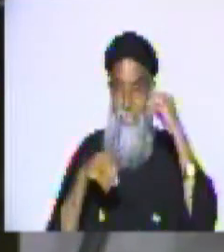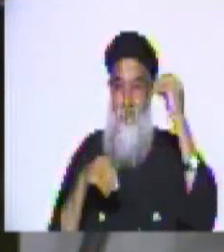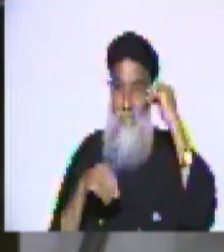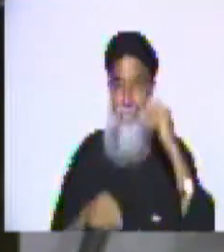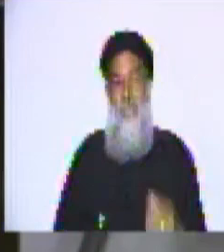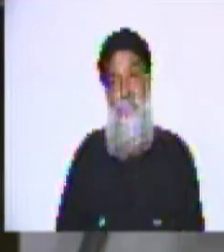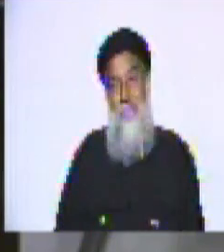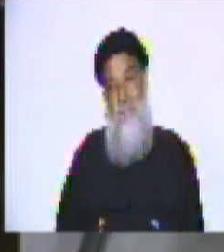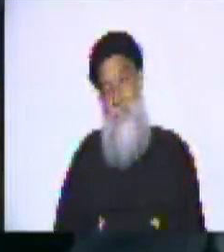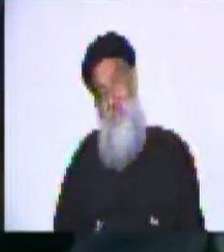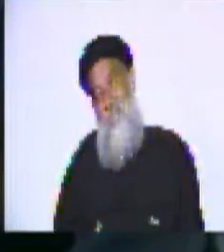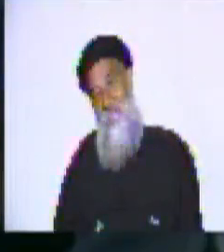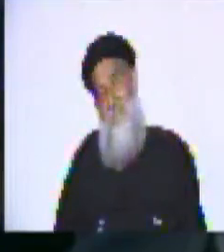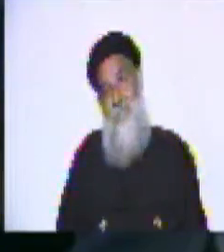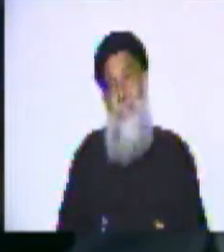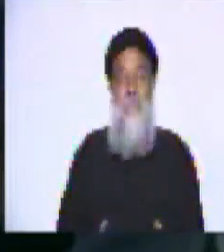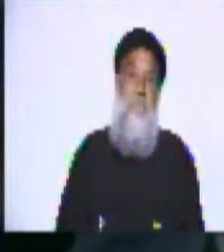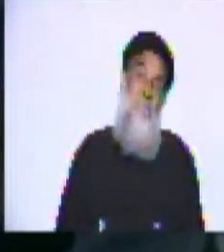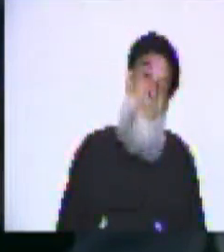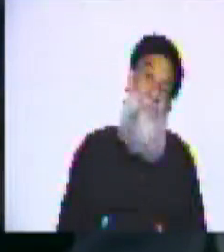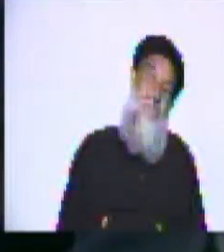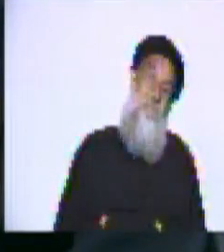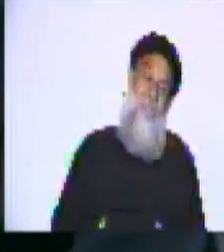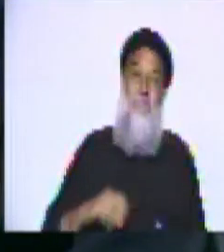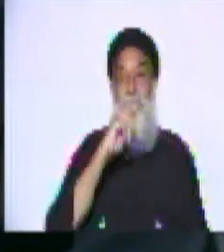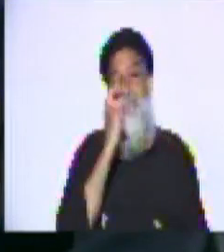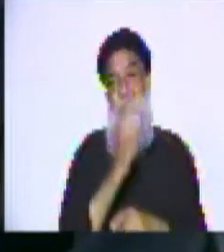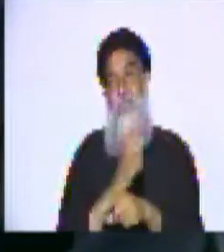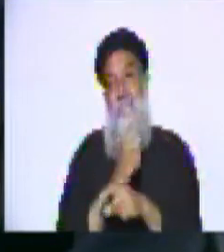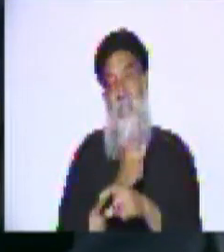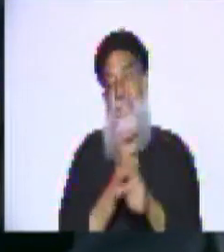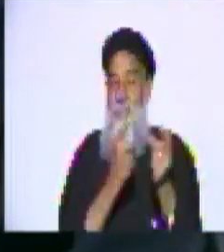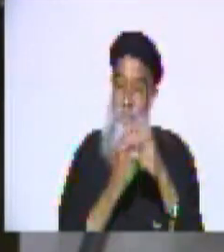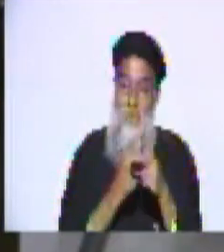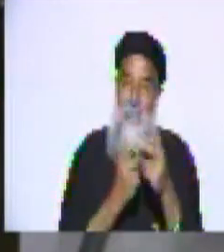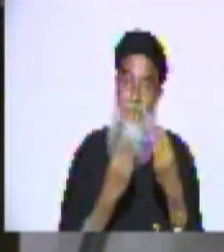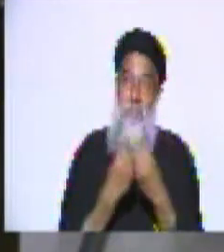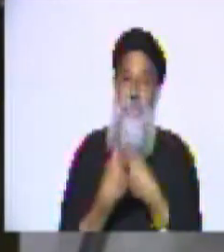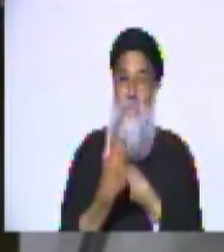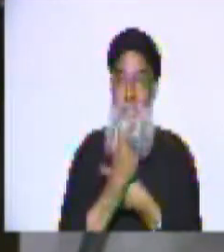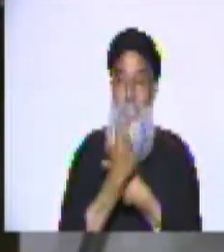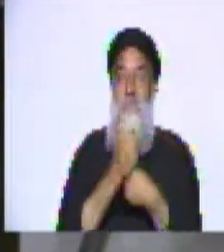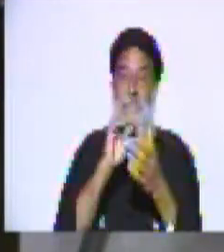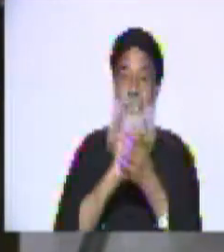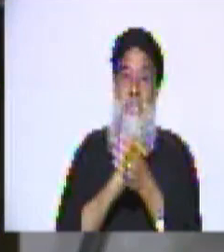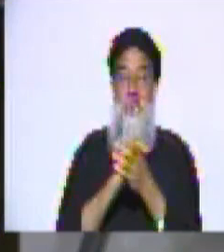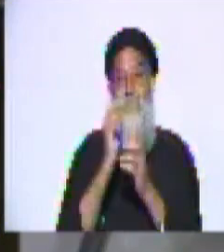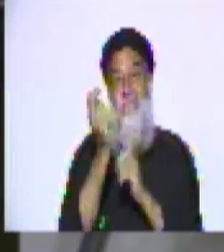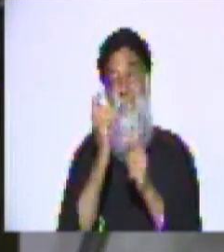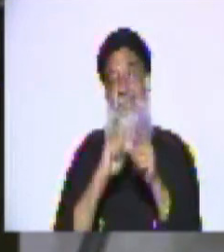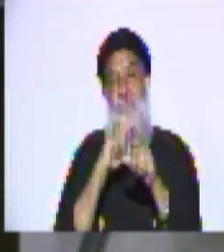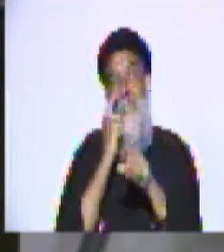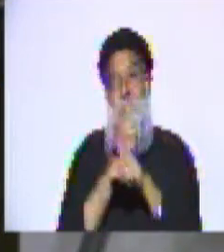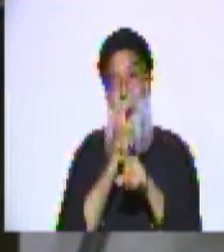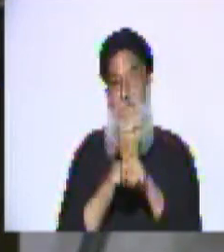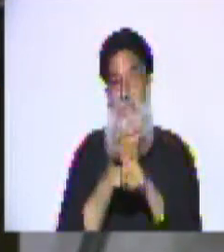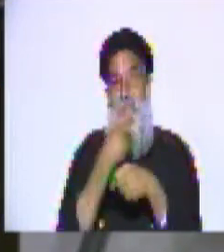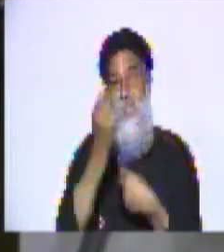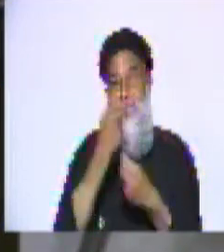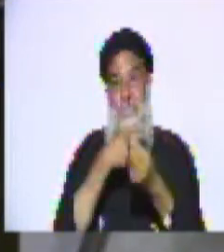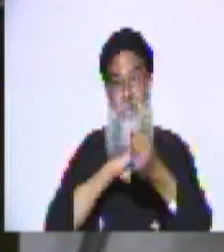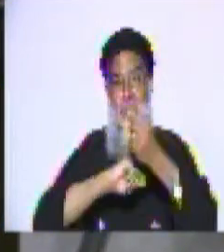فنطلق عليهم يعني تلميذ، ونطلق عليهم ايضا رسل، تلاميذ ورسل. بالضبط، تتلمذوا